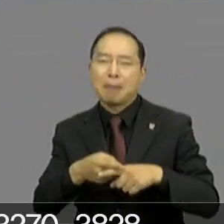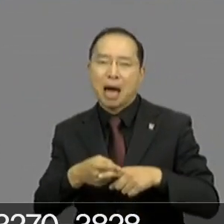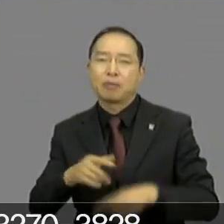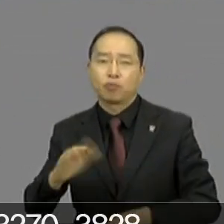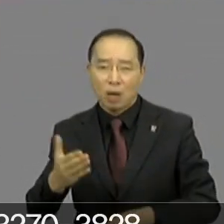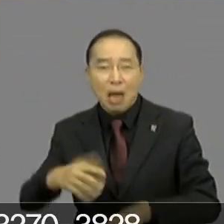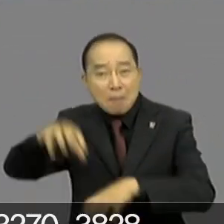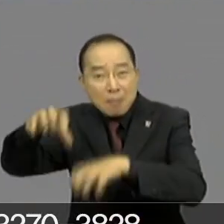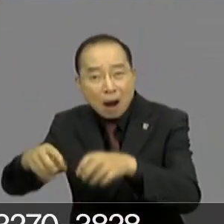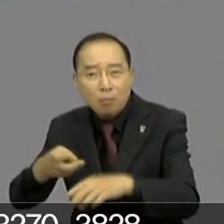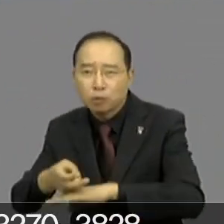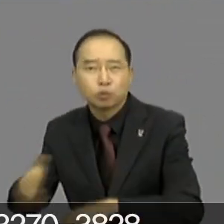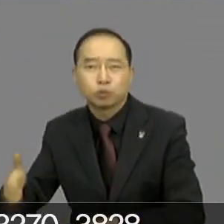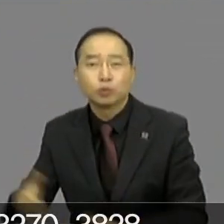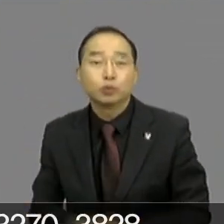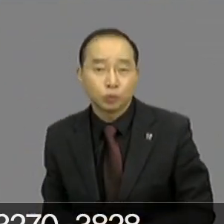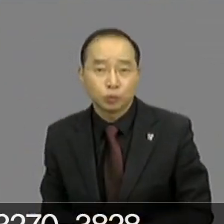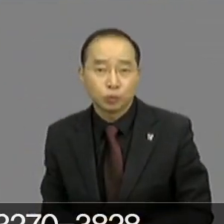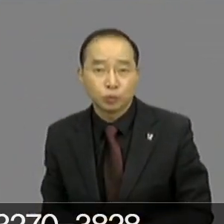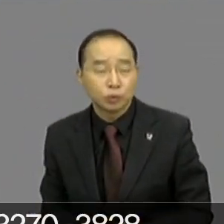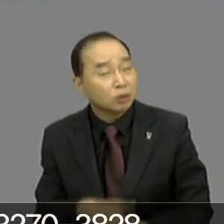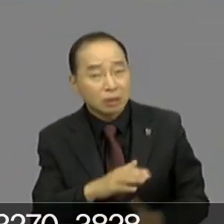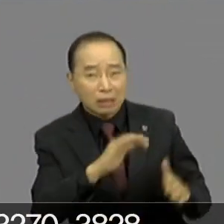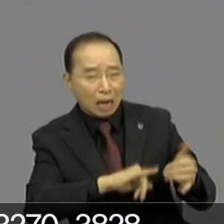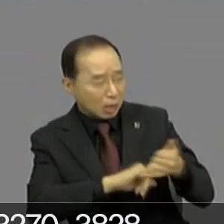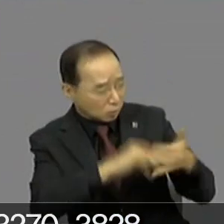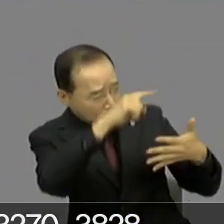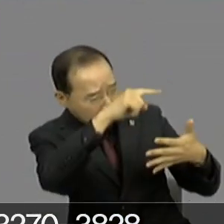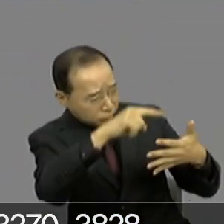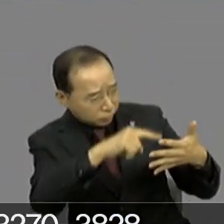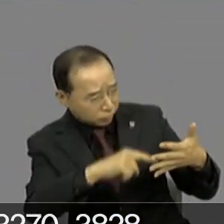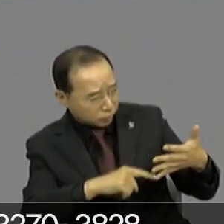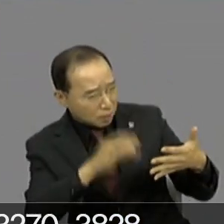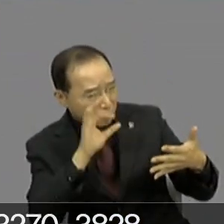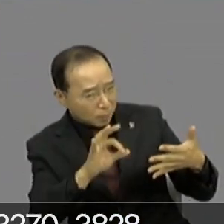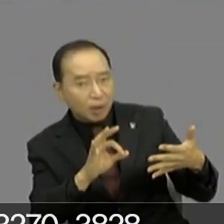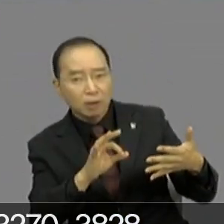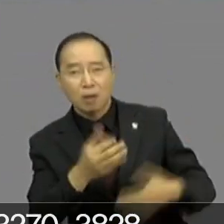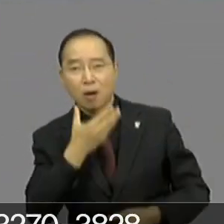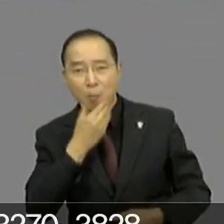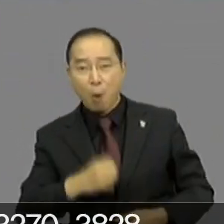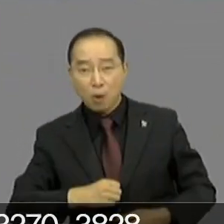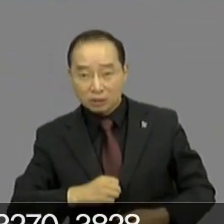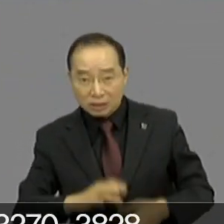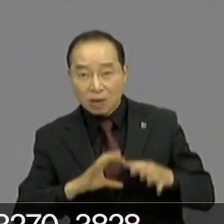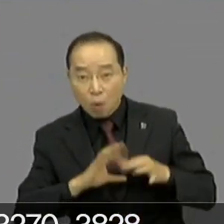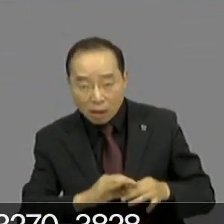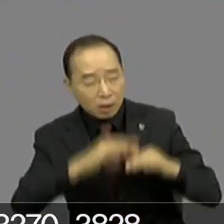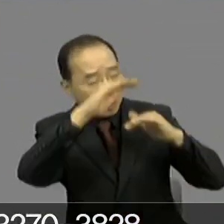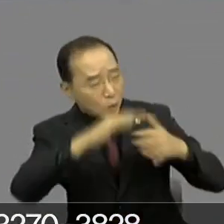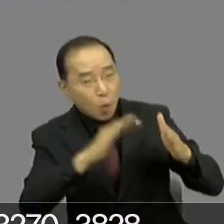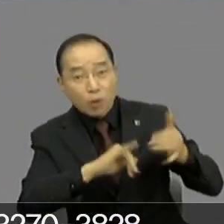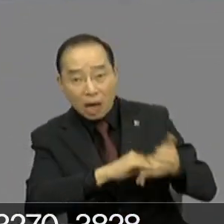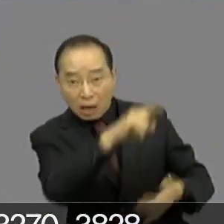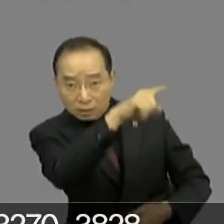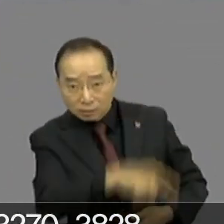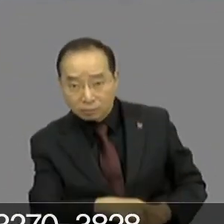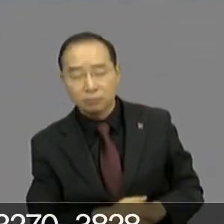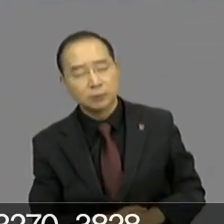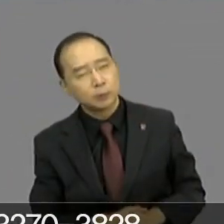제가 이런 것들을 이렇게 쭉 거리고 이게 이제 다 코로나 와 복지에 관련된 공약 인데 저는